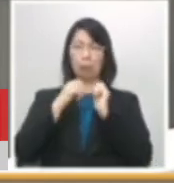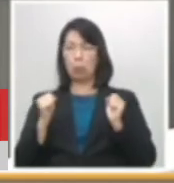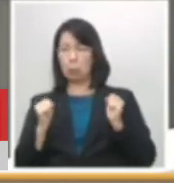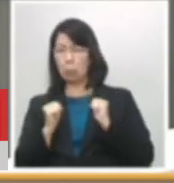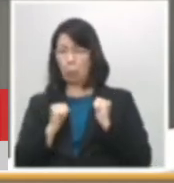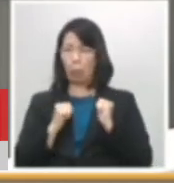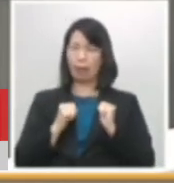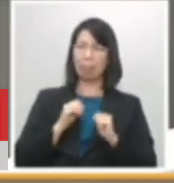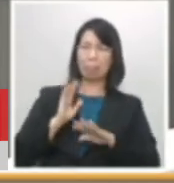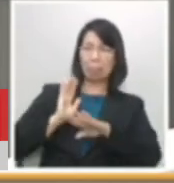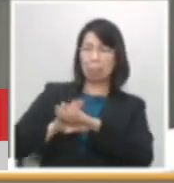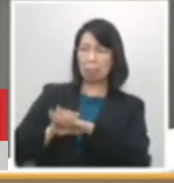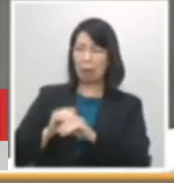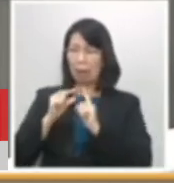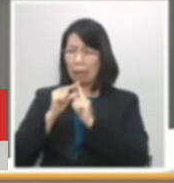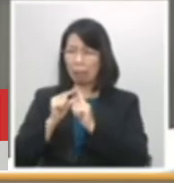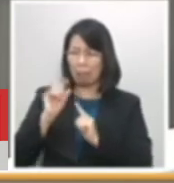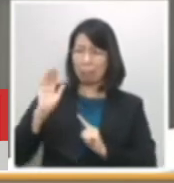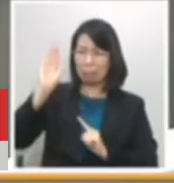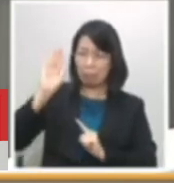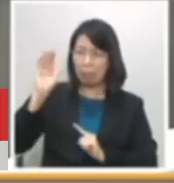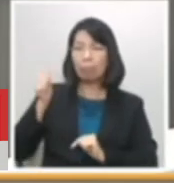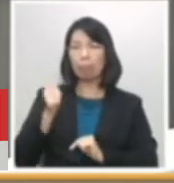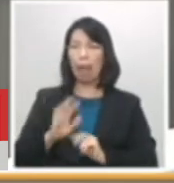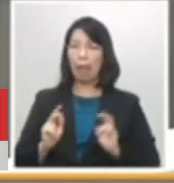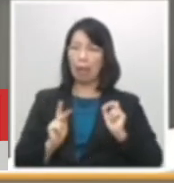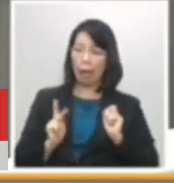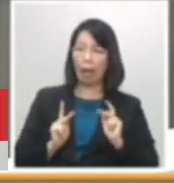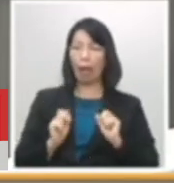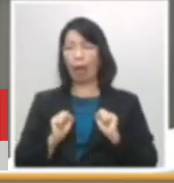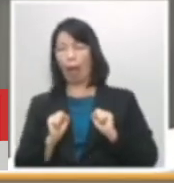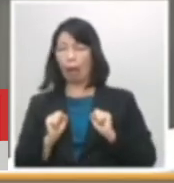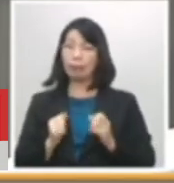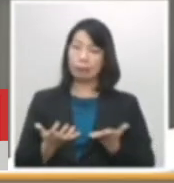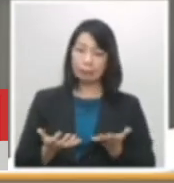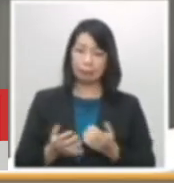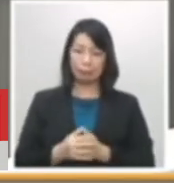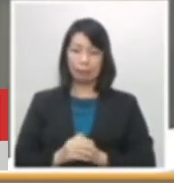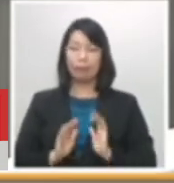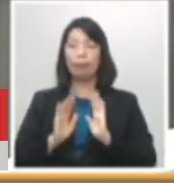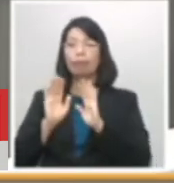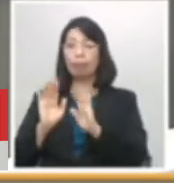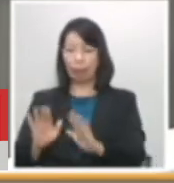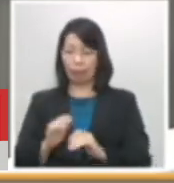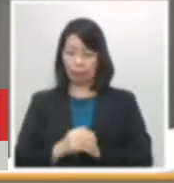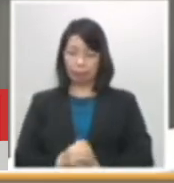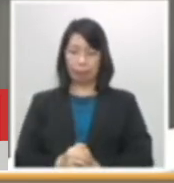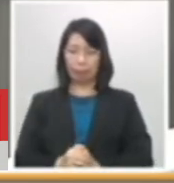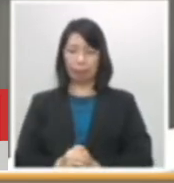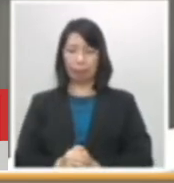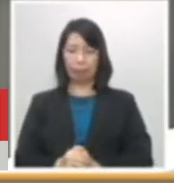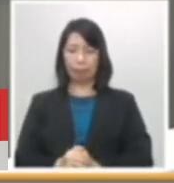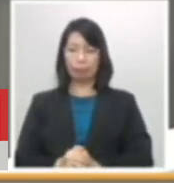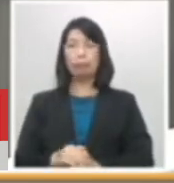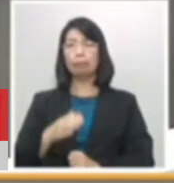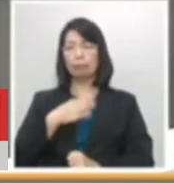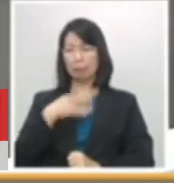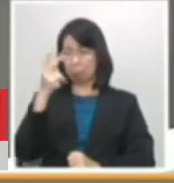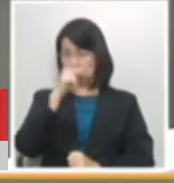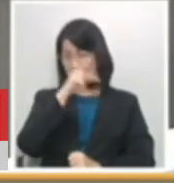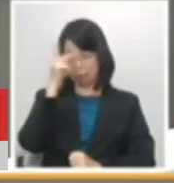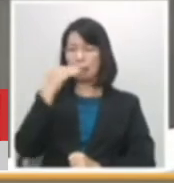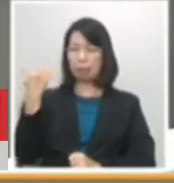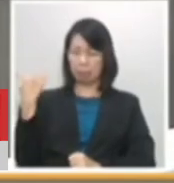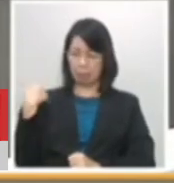วงเงินท่านปฏิสนธินักนายกเนี่ยท่านดูแลอยู่ผมต้องขับขอบคุณท่านนะท่านเทวันที่ผมต้องแปลกใจต้องบอกว่